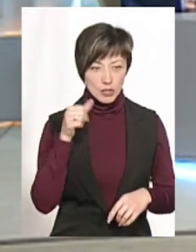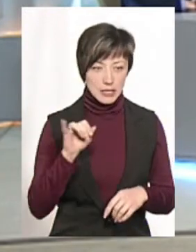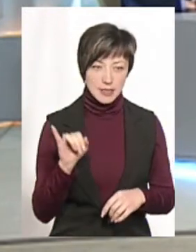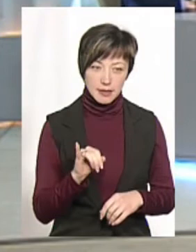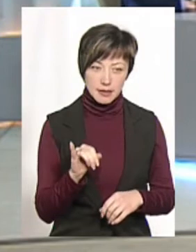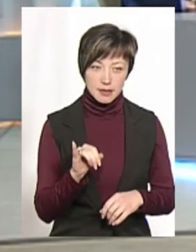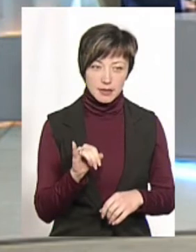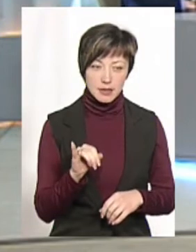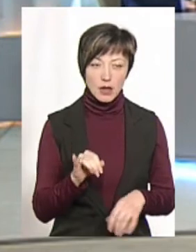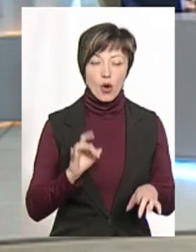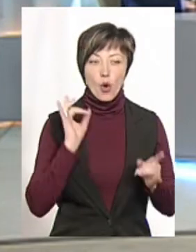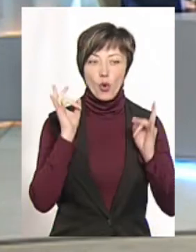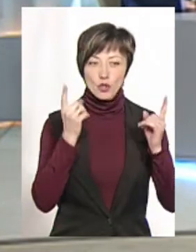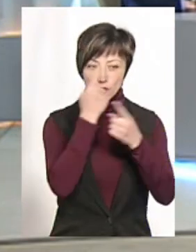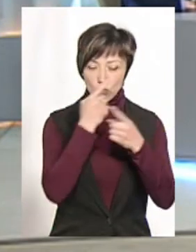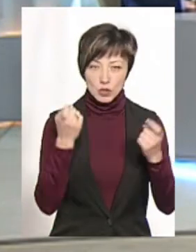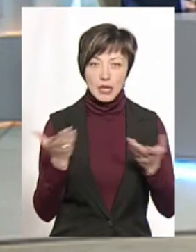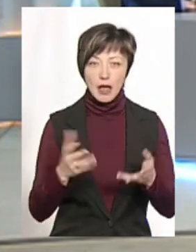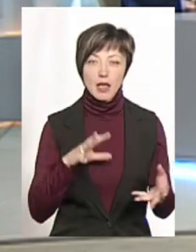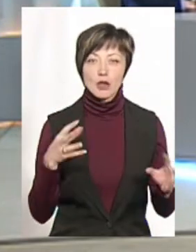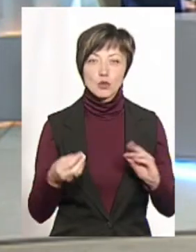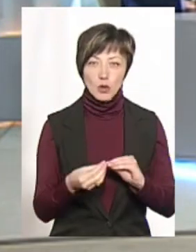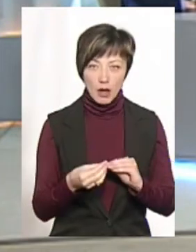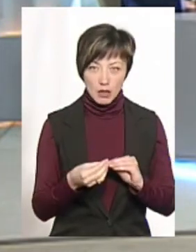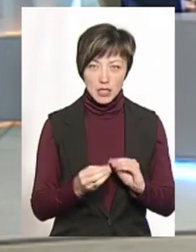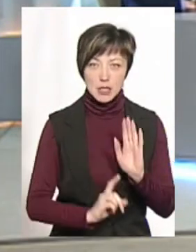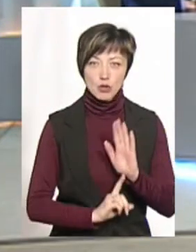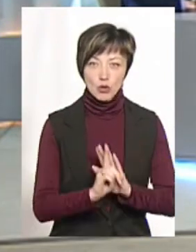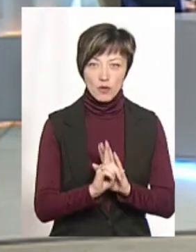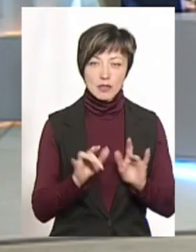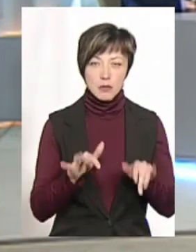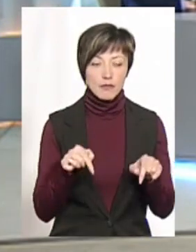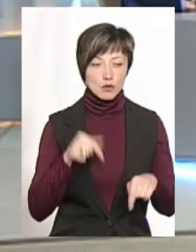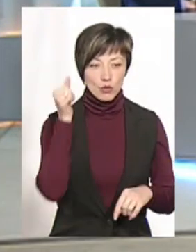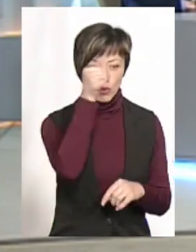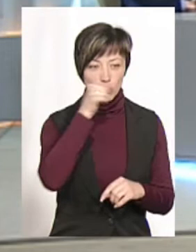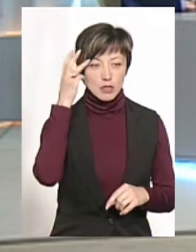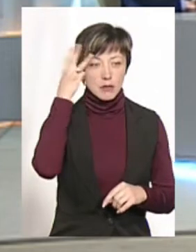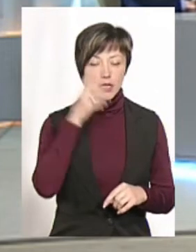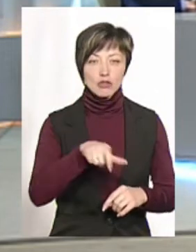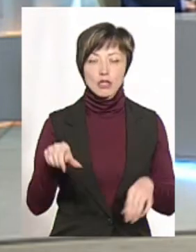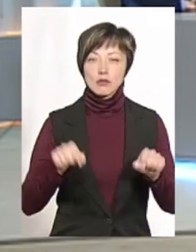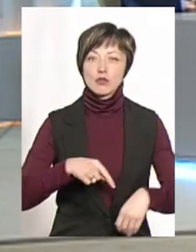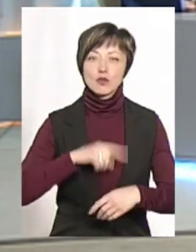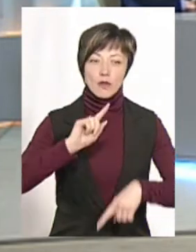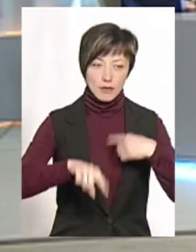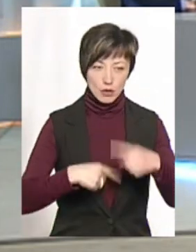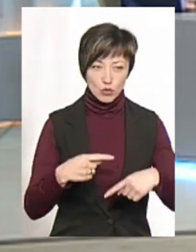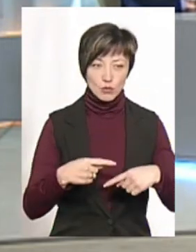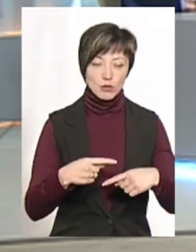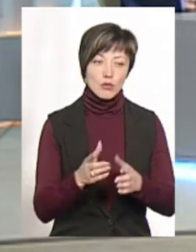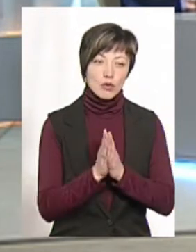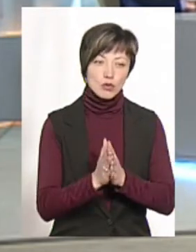і озвучити, які результати започаткованих справ у цьому році хмельничани зможуть відчути вже в